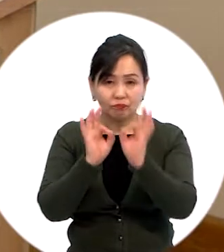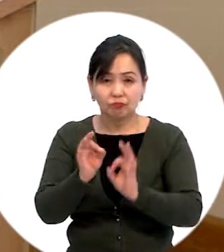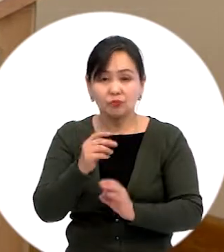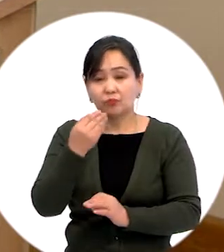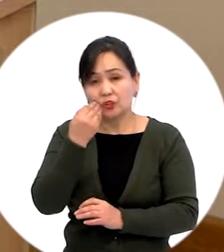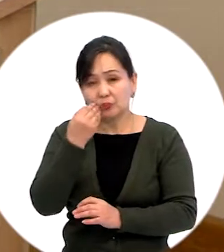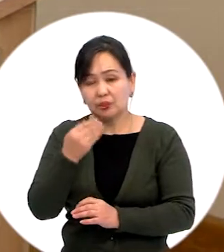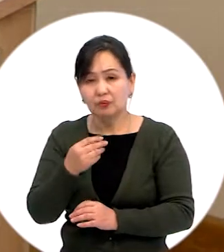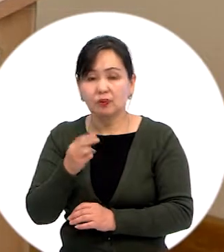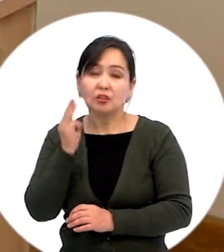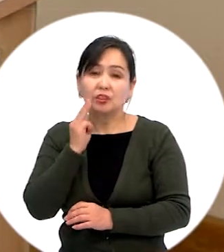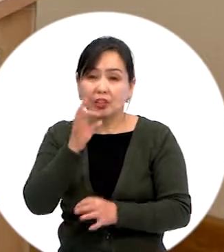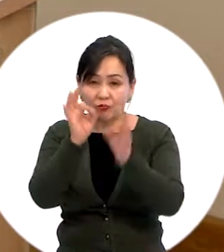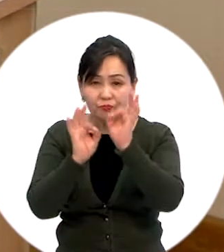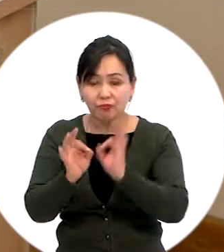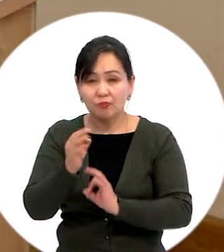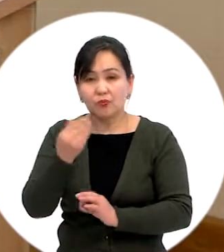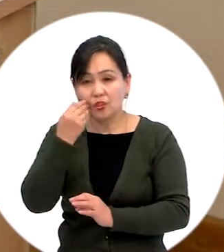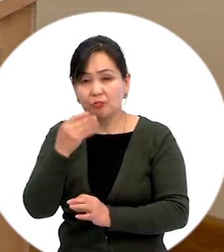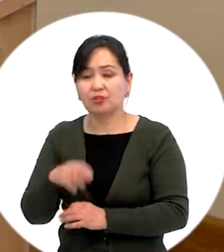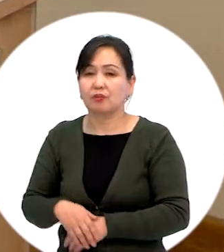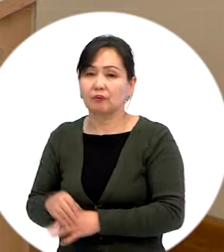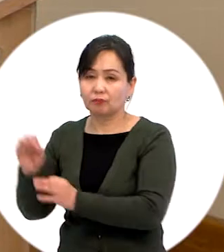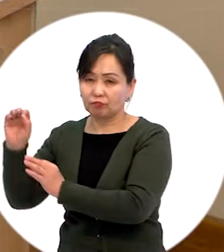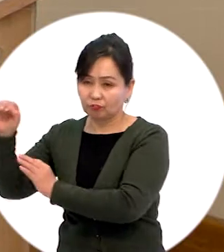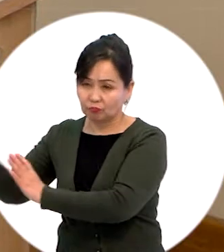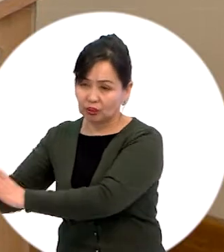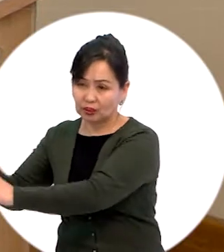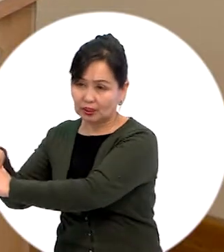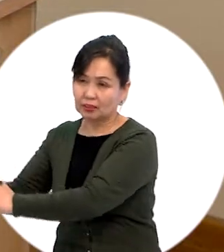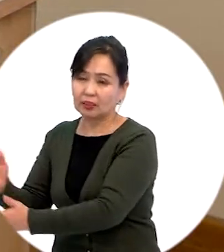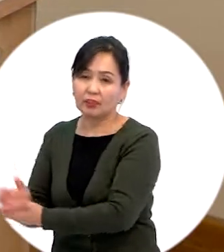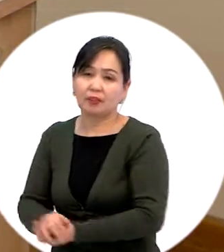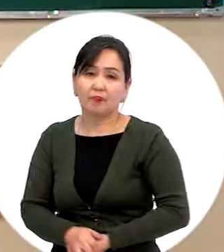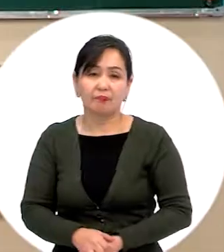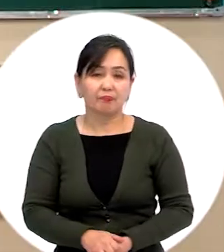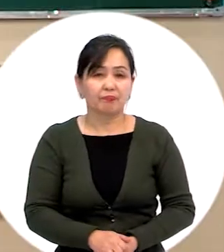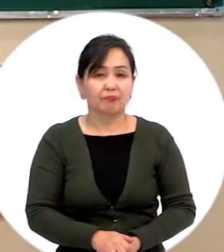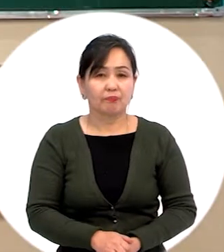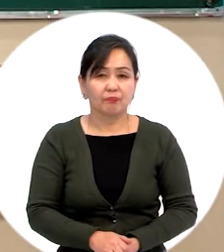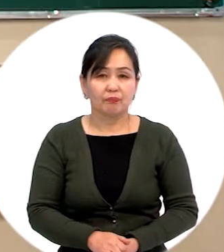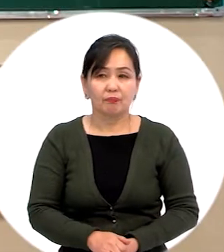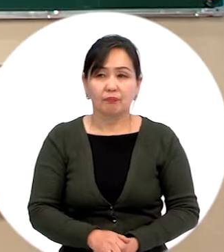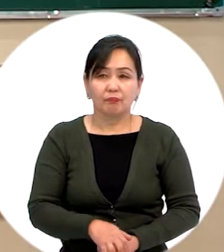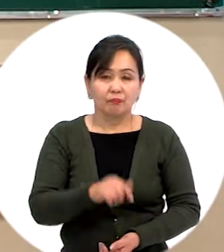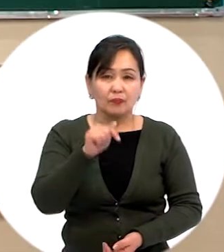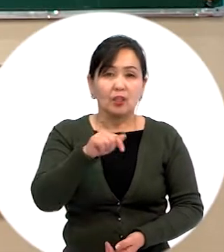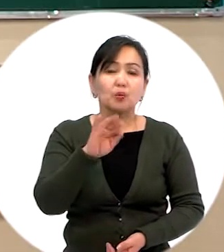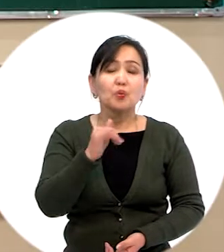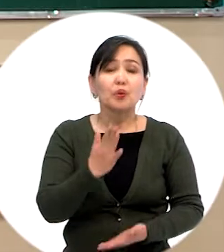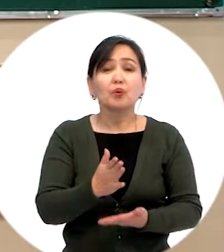байна. Чацарган жимс байна. За, энэ юу хүүхдүүд